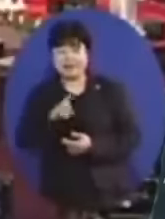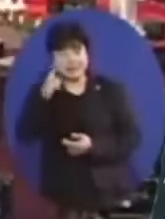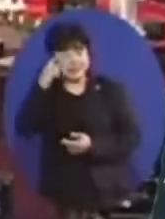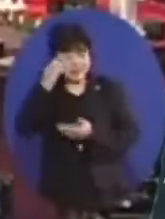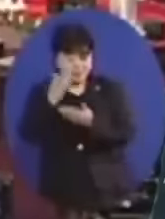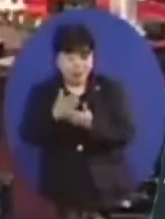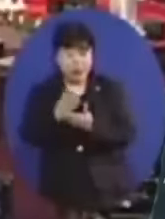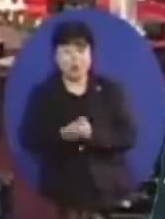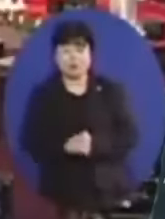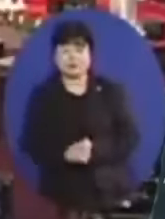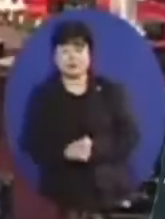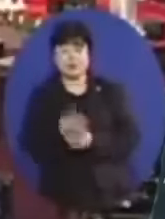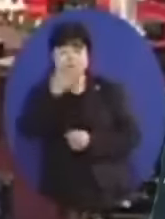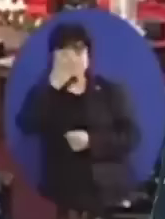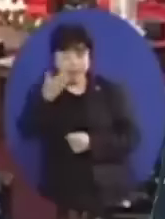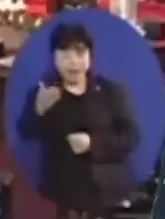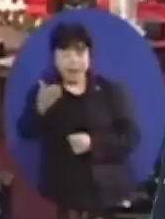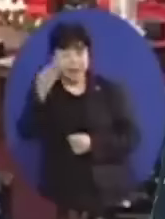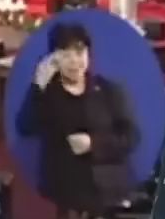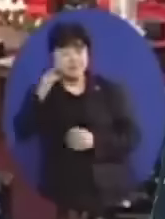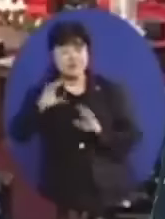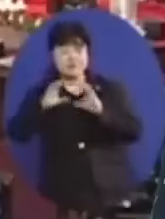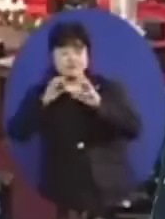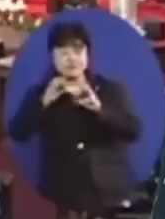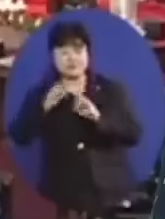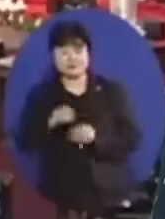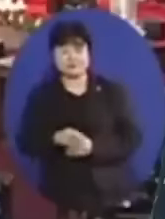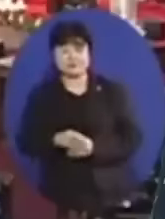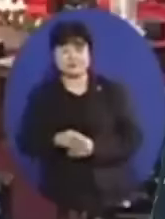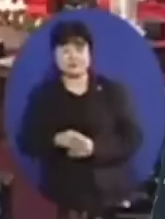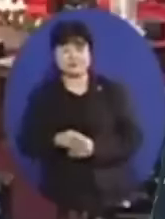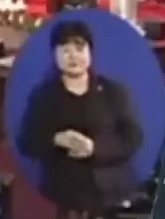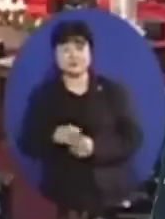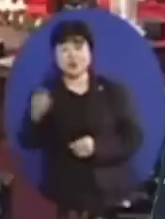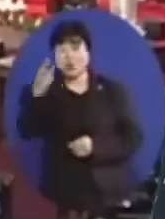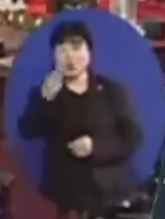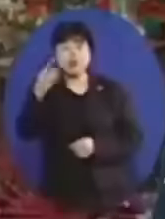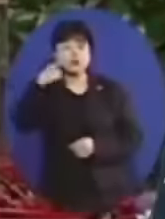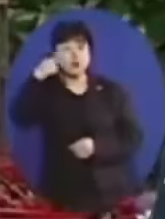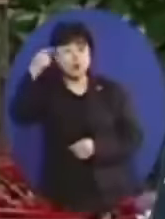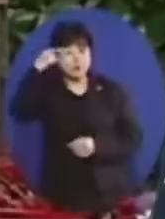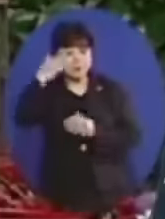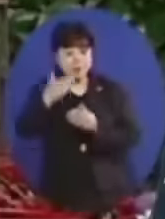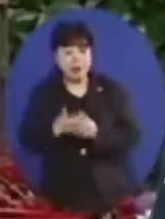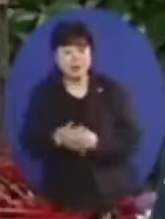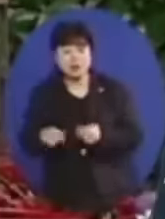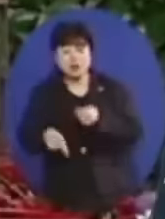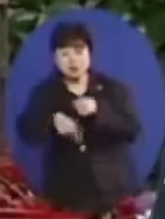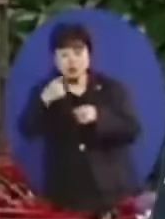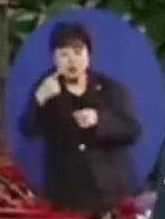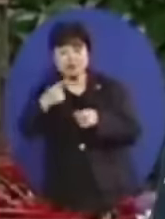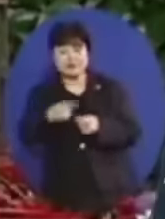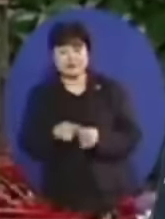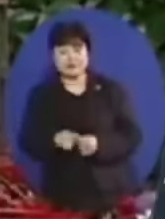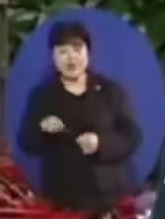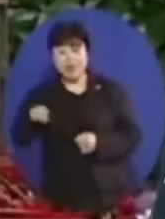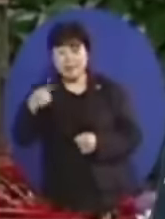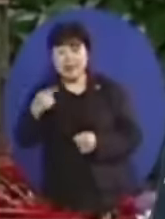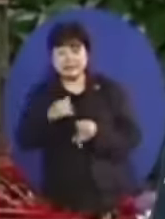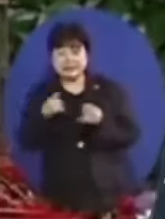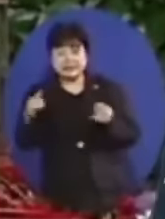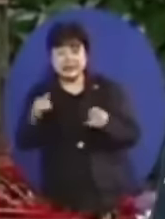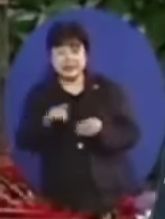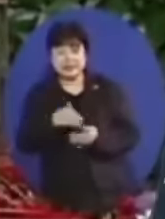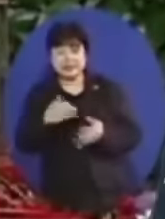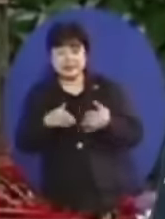됩니다. 미국의 사회심리학자 웨스트우드 박사는 초등학교 1학년 어린이 100명을 대상으로